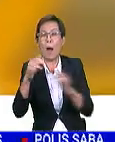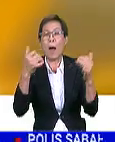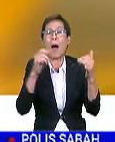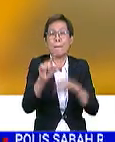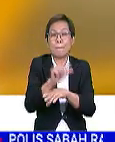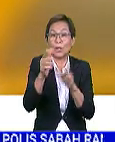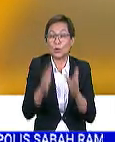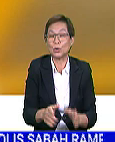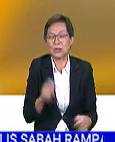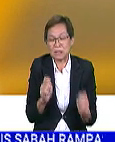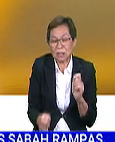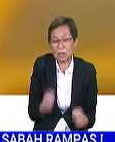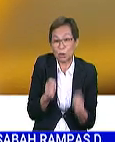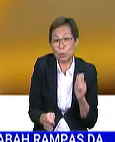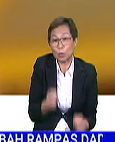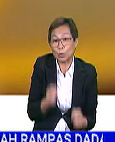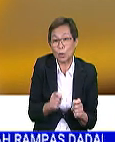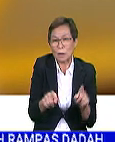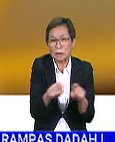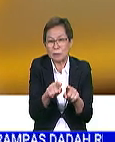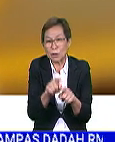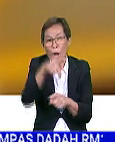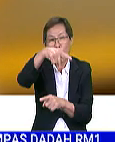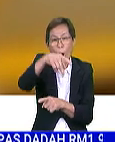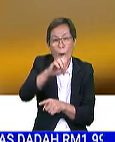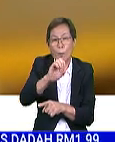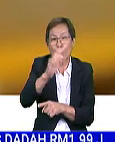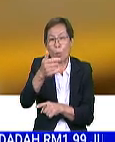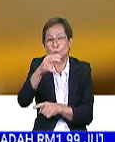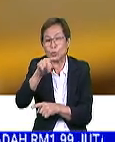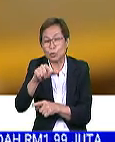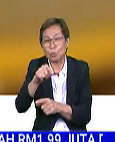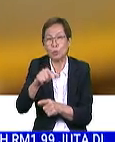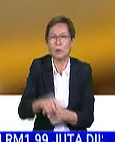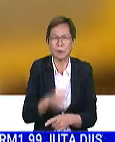entiti tersebut dipercayai menyerupai pocong. Tidak dapat dipastikan